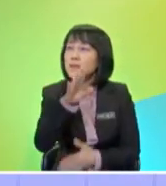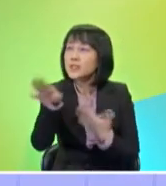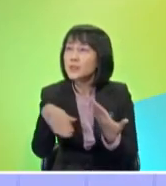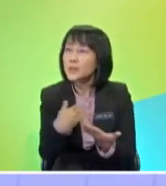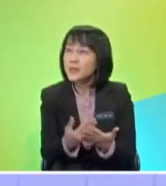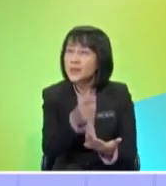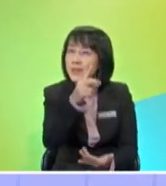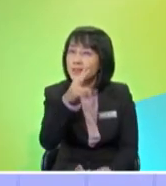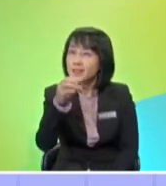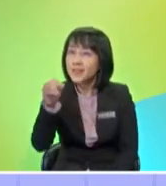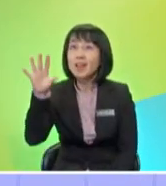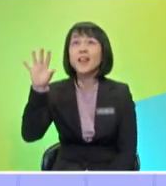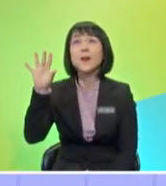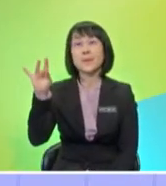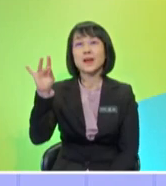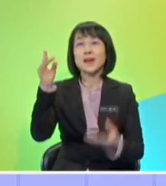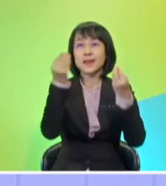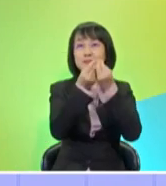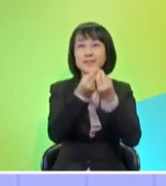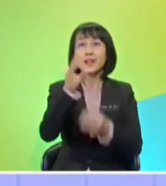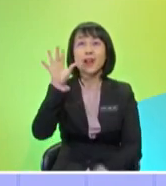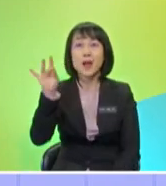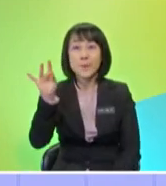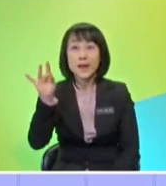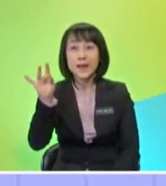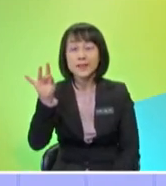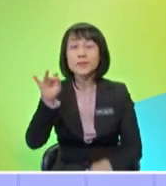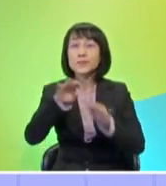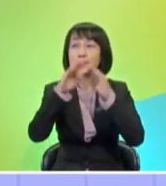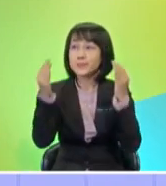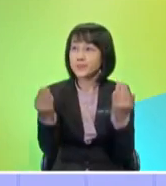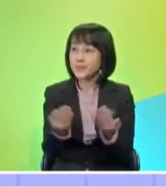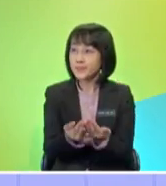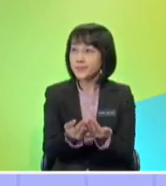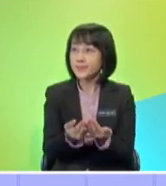1 2 3 4 5 6 7 8 biji bola. Kemudian seorang anak murid cikgu ni nama